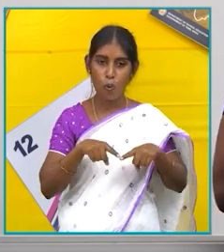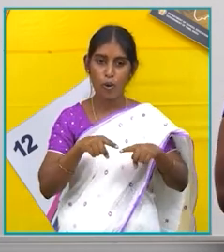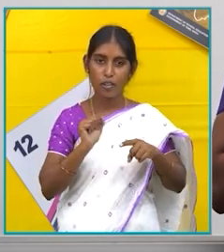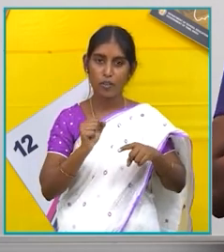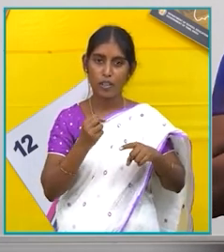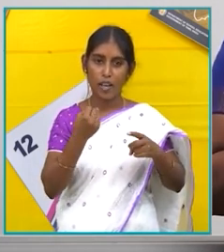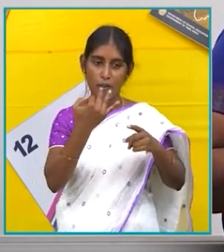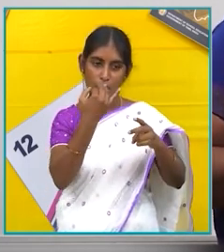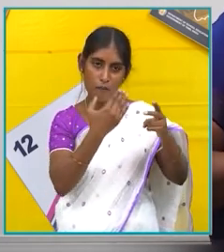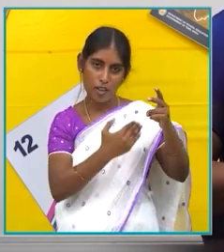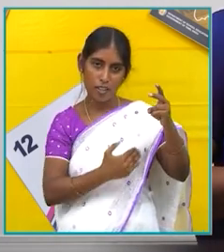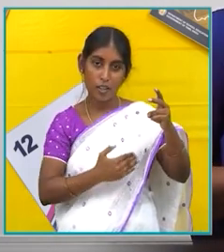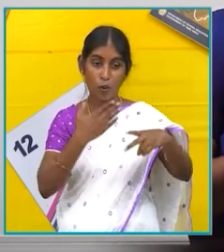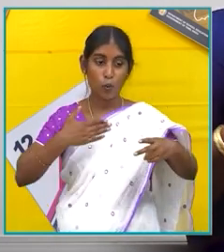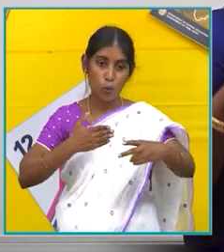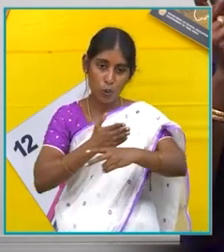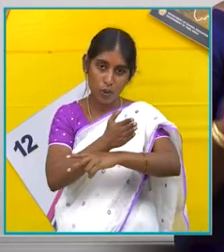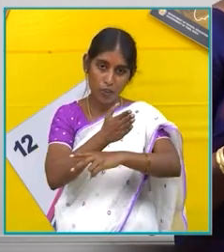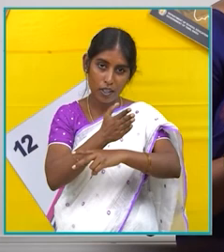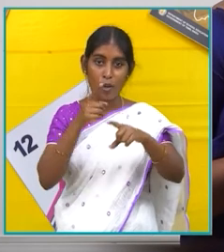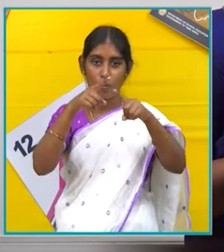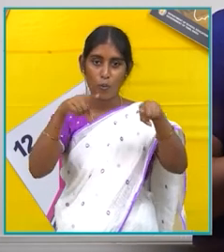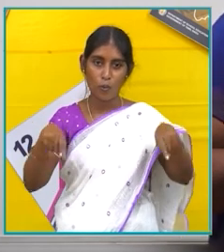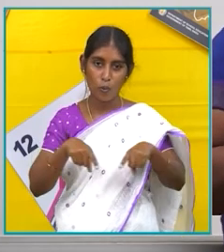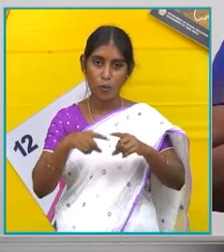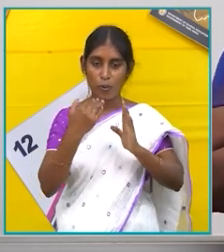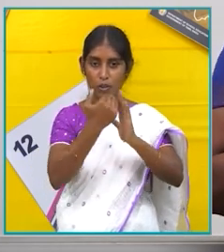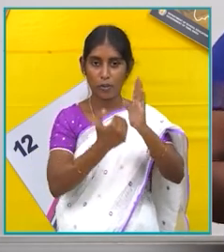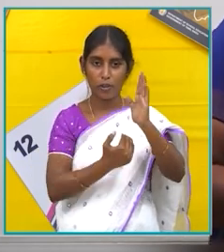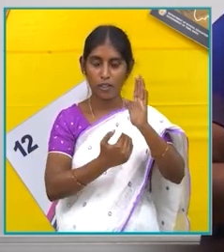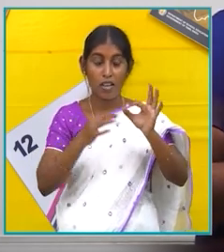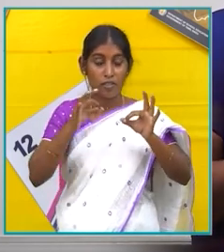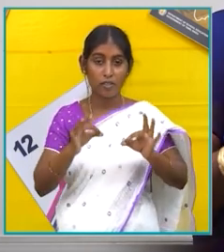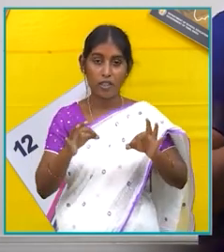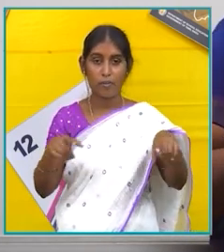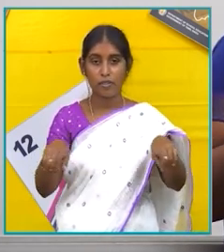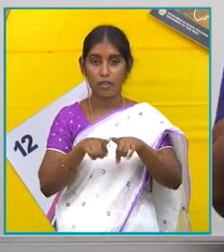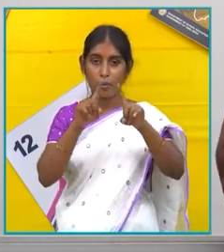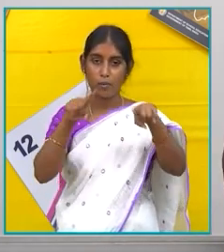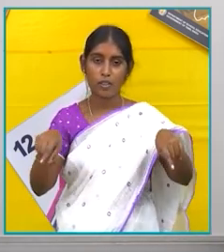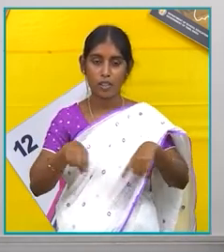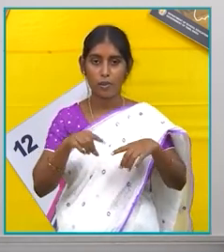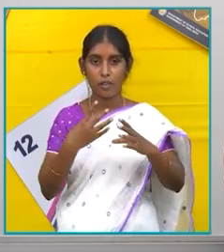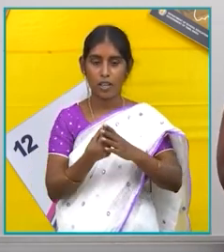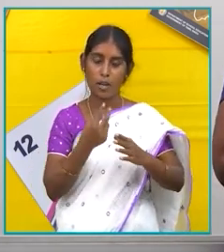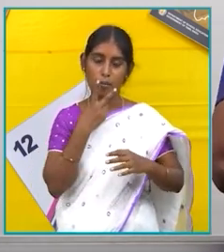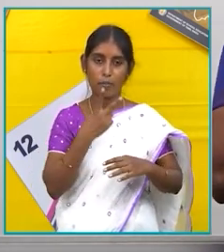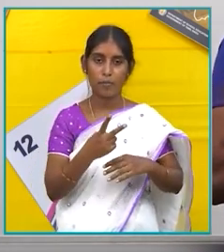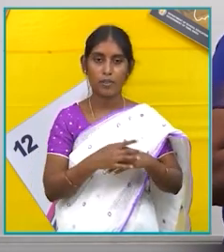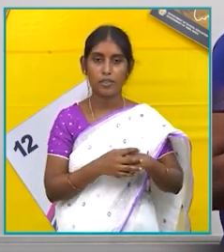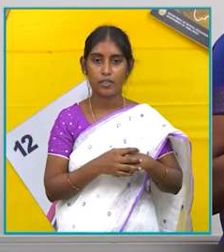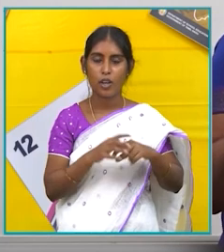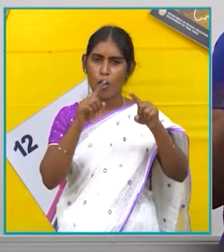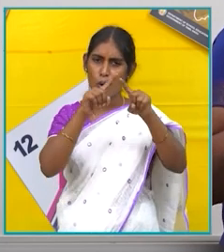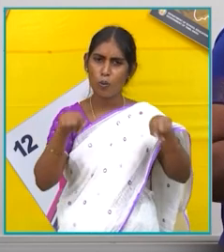வெட்டி, அடுத்தது முக்கோணம், முக்கோணத்தோட பண்பு, அடுத்தது சர்வசம முக்கோணங்கள், இதெல்லாம் பார்த்தோம். கோணங்களின் வகைகளில்